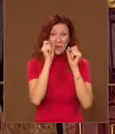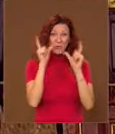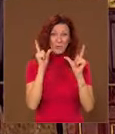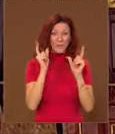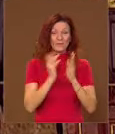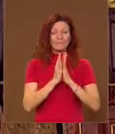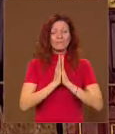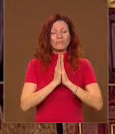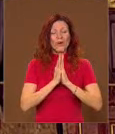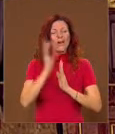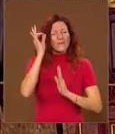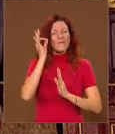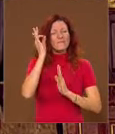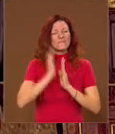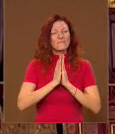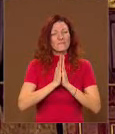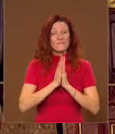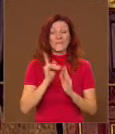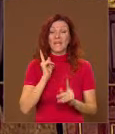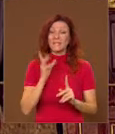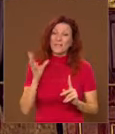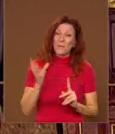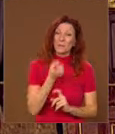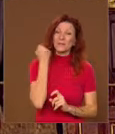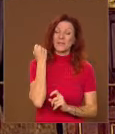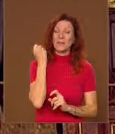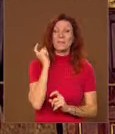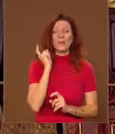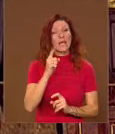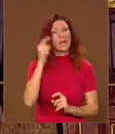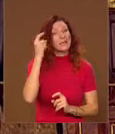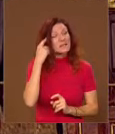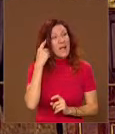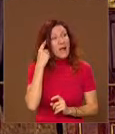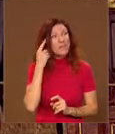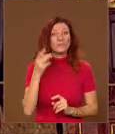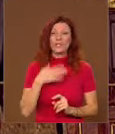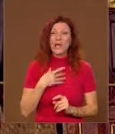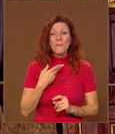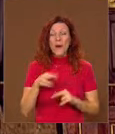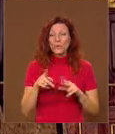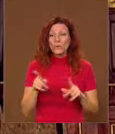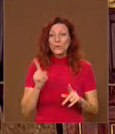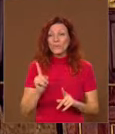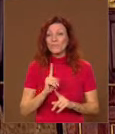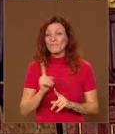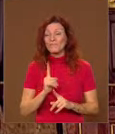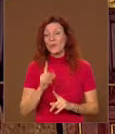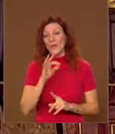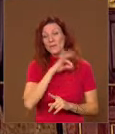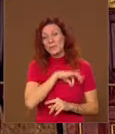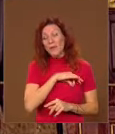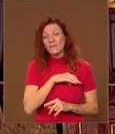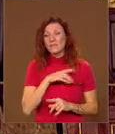молим. И за да го постигнем, нека да знаем, че има други, които вероятно не са чули, но дори ако са чули, сърцето им все